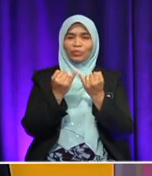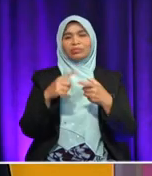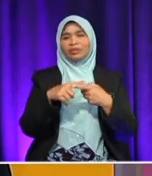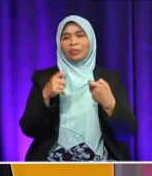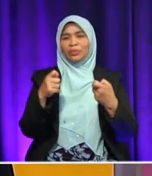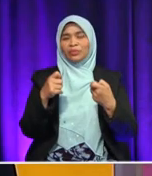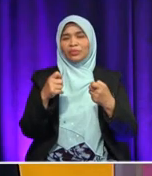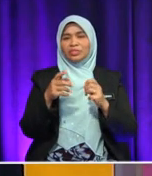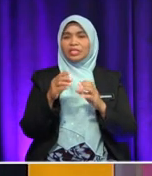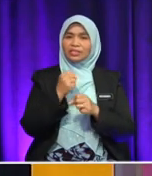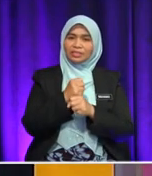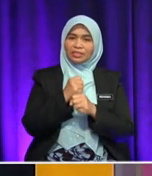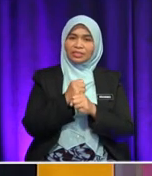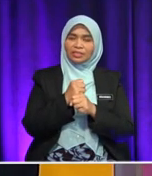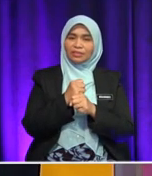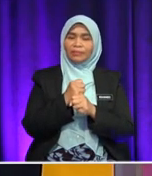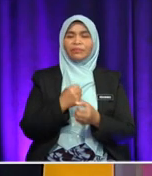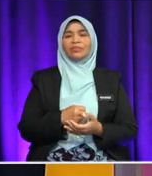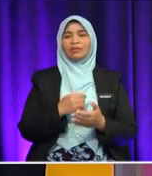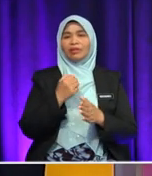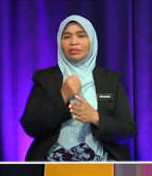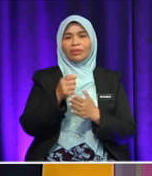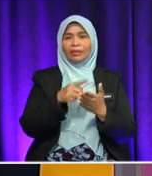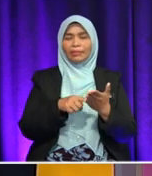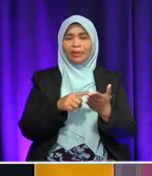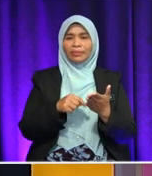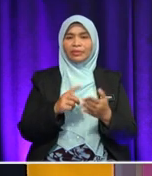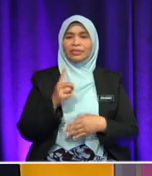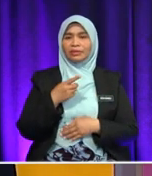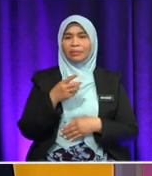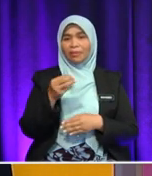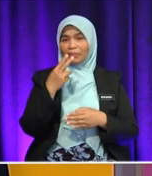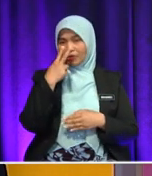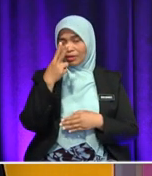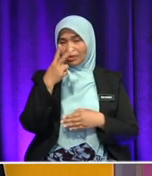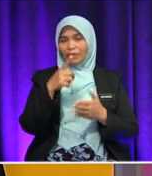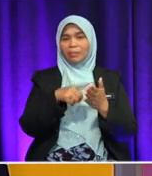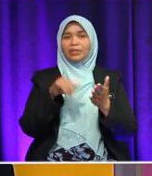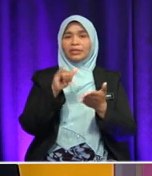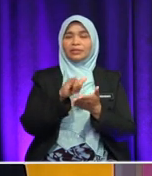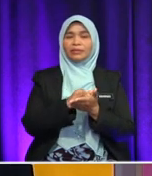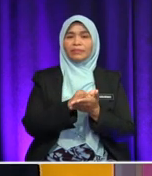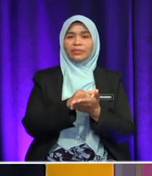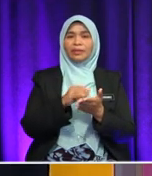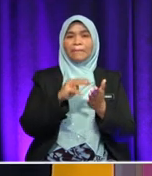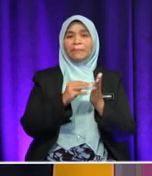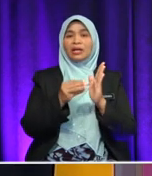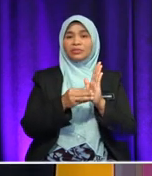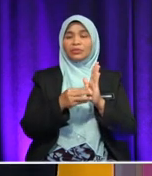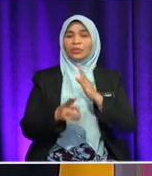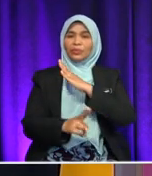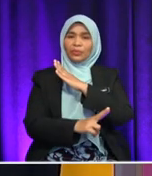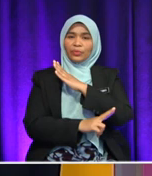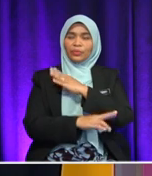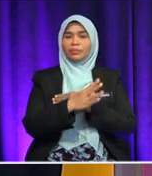kita selain daripada belajar tadi lah jadi kita akan berkaitan dengan salat Sunnah istikharah maksud hukum dan